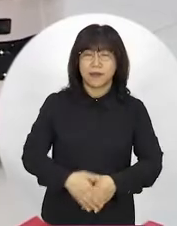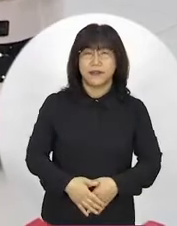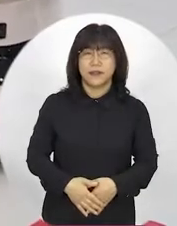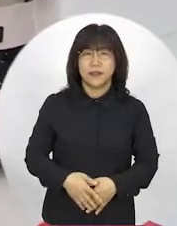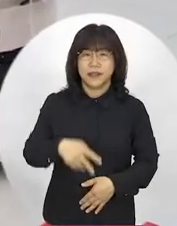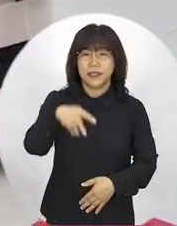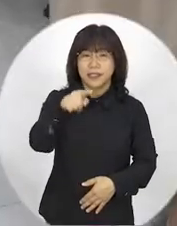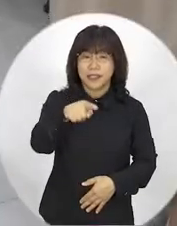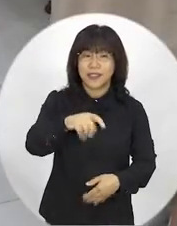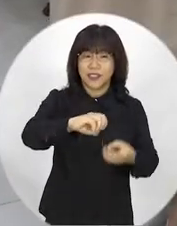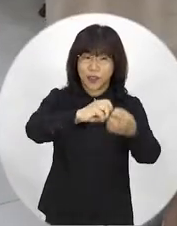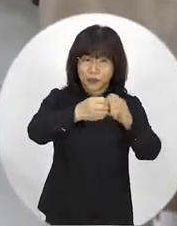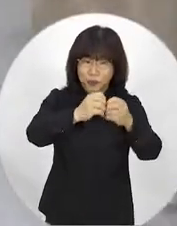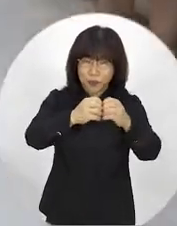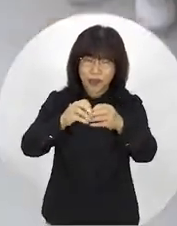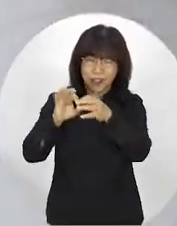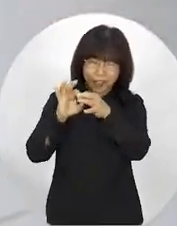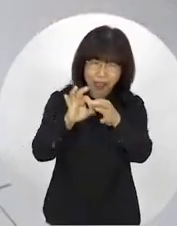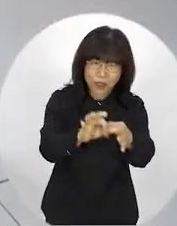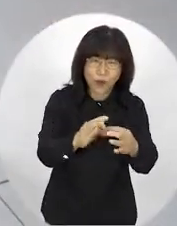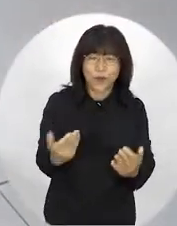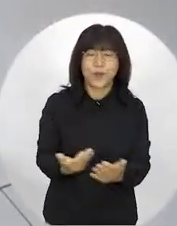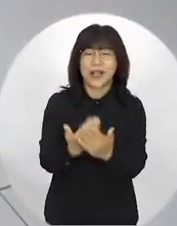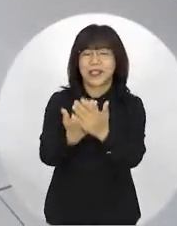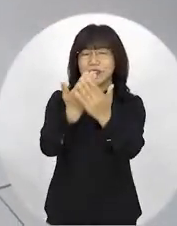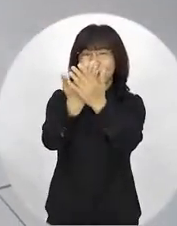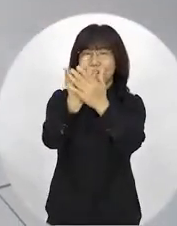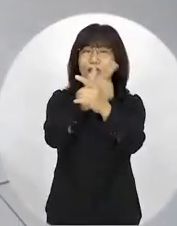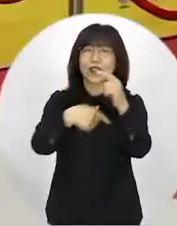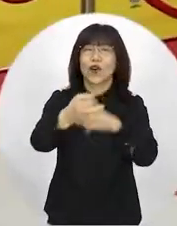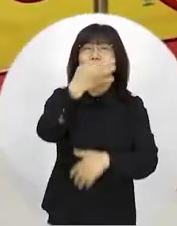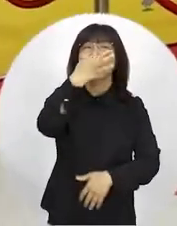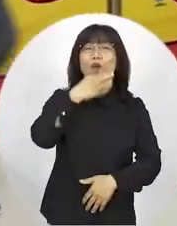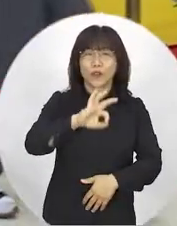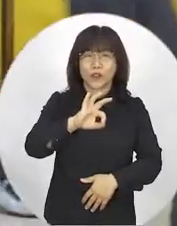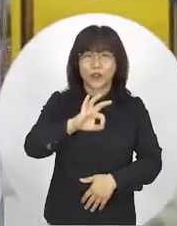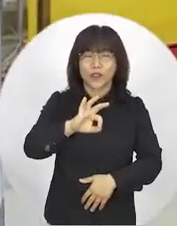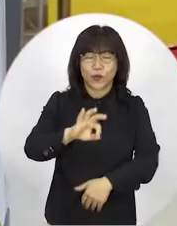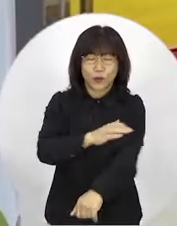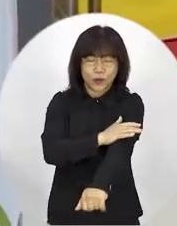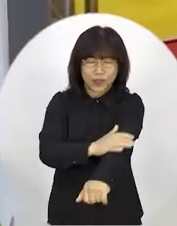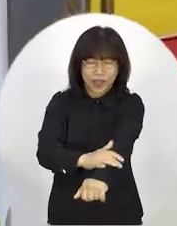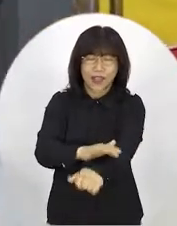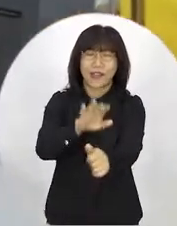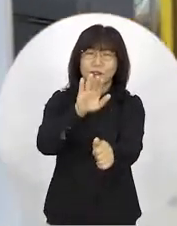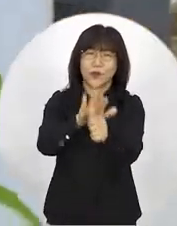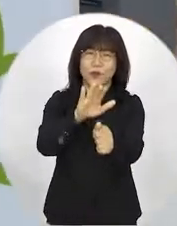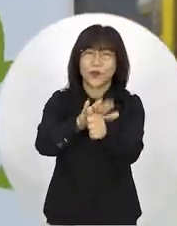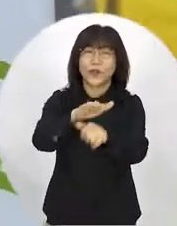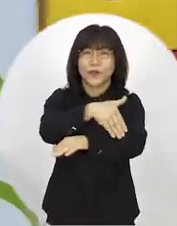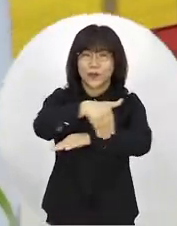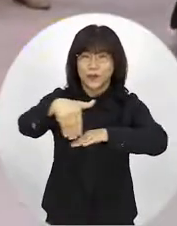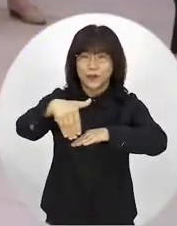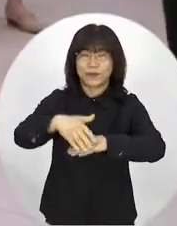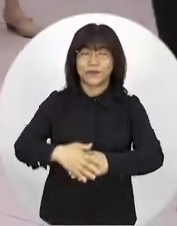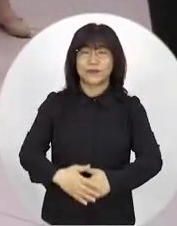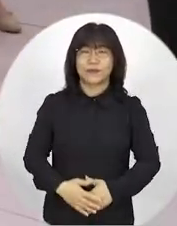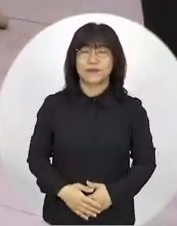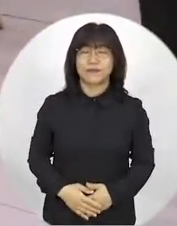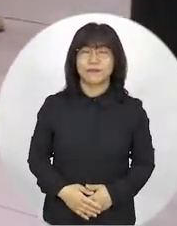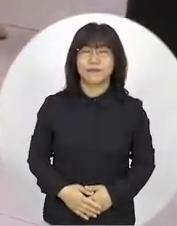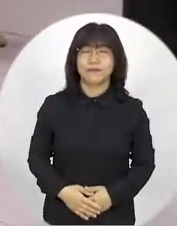우는 새롬이 의 지속적인 업그레이드를 통해 보다 효율적이고 풍성한 정보를 구민들에게 제공할 예정입니다